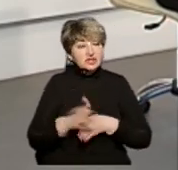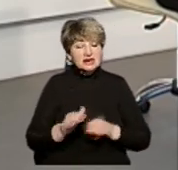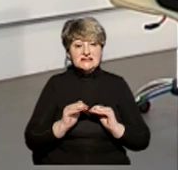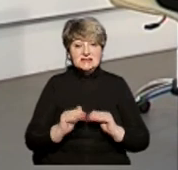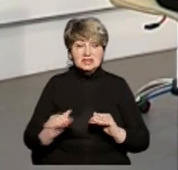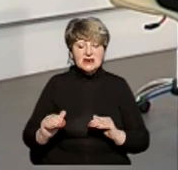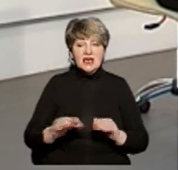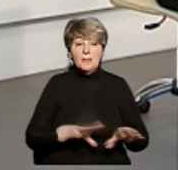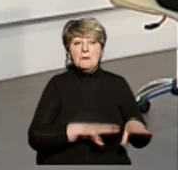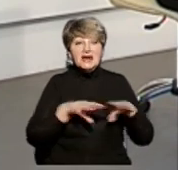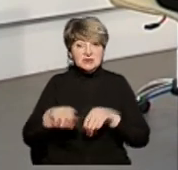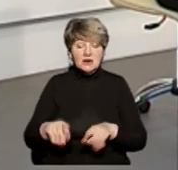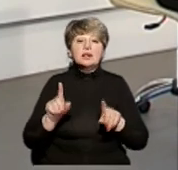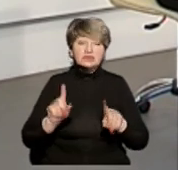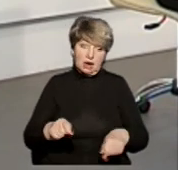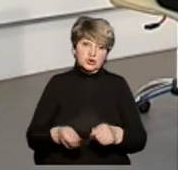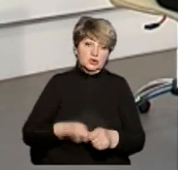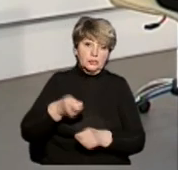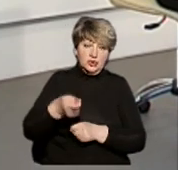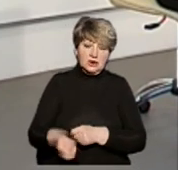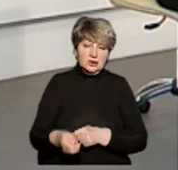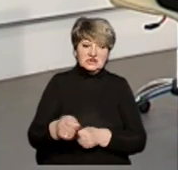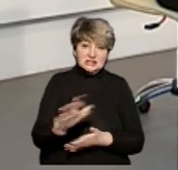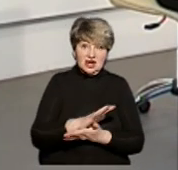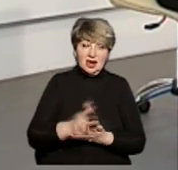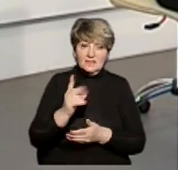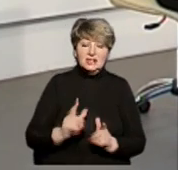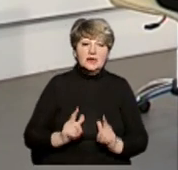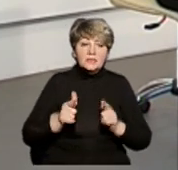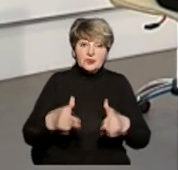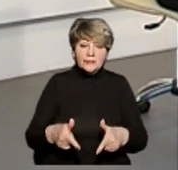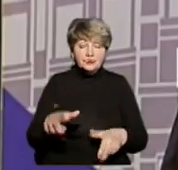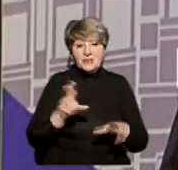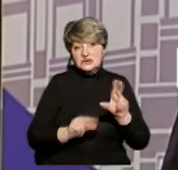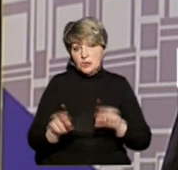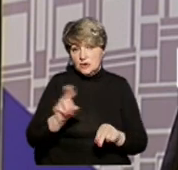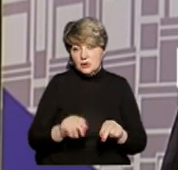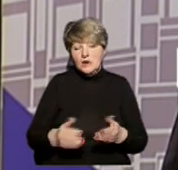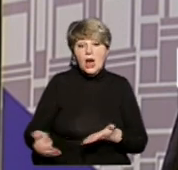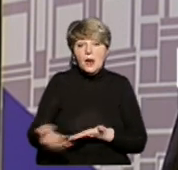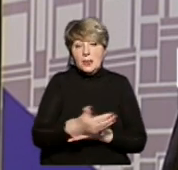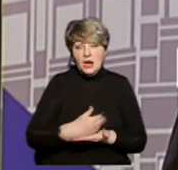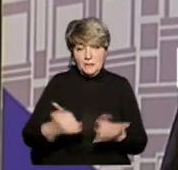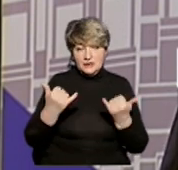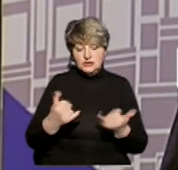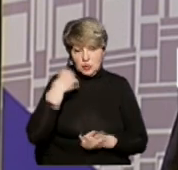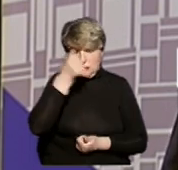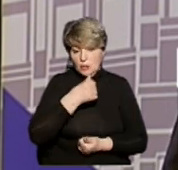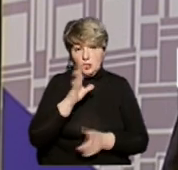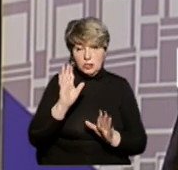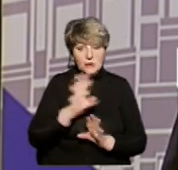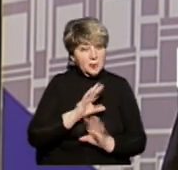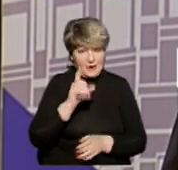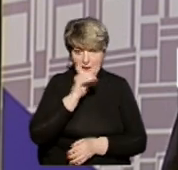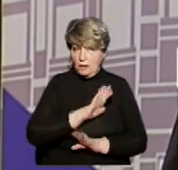учнів переселенців також подає заяви на зарахування. Тому ми сподіваємося, що набір в цьому році буде непоганий,